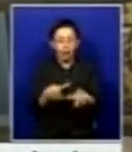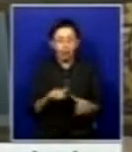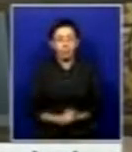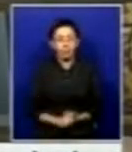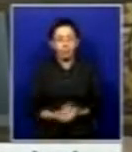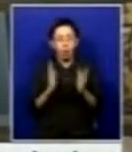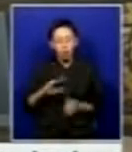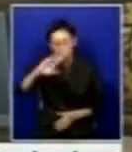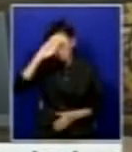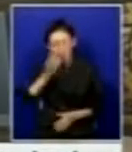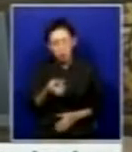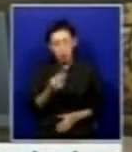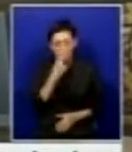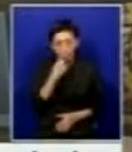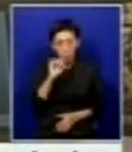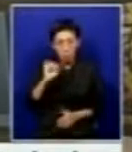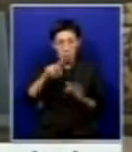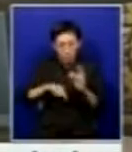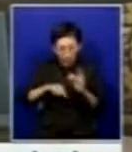นผู้ป่วยน้อยกว่าไข้หวัดใหญ่ครับ